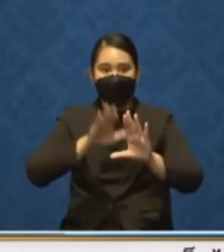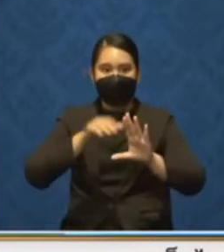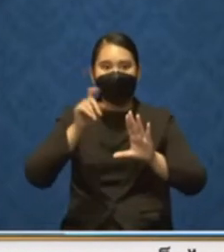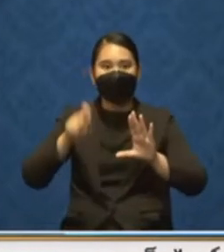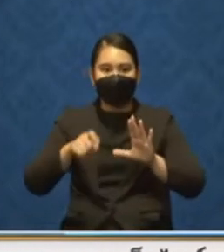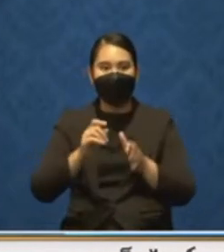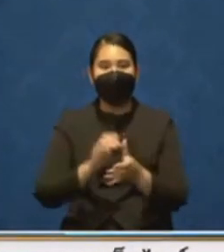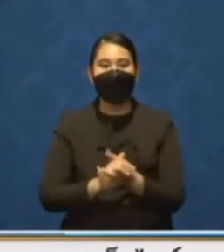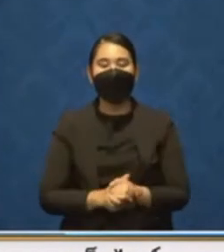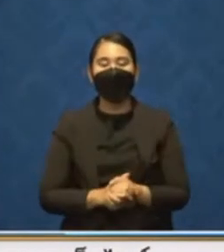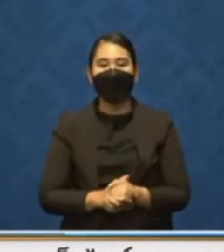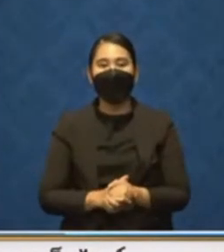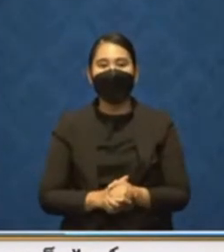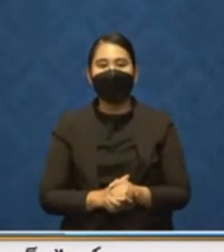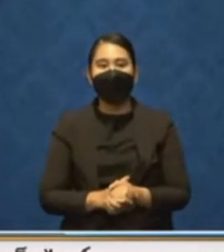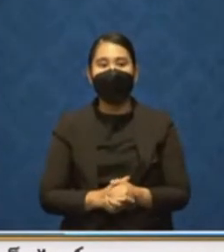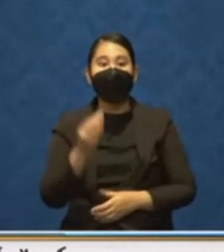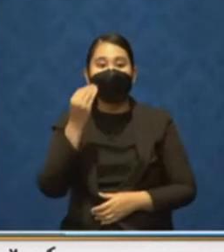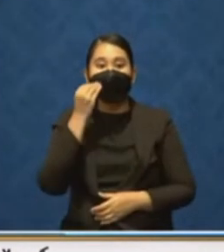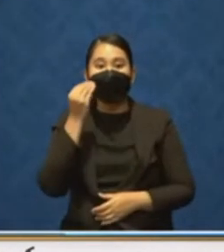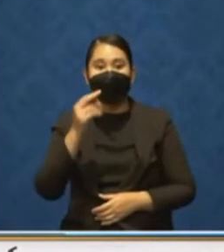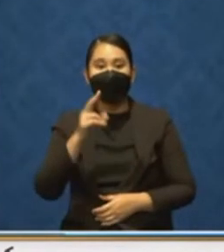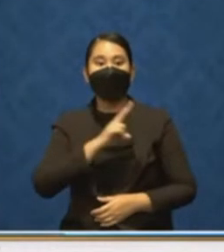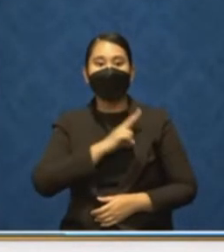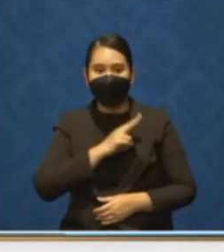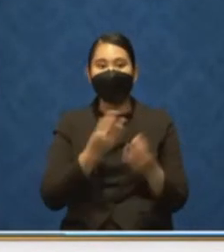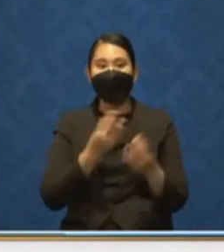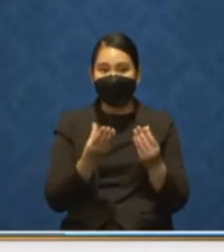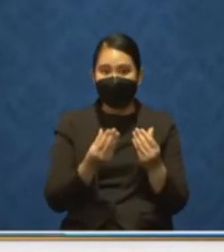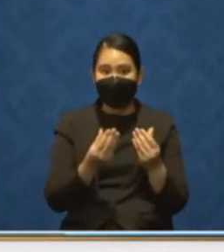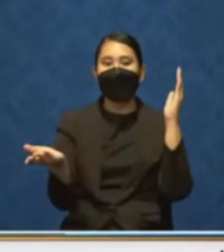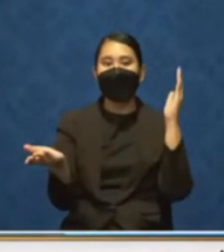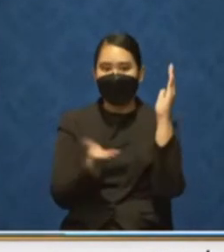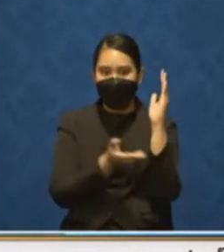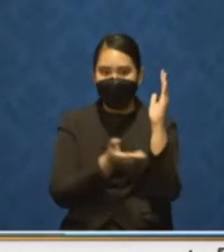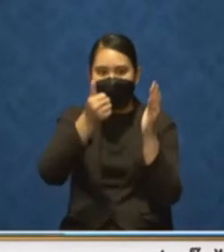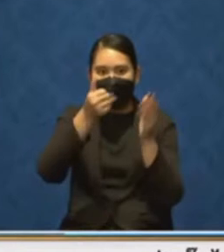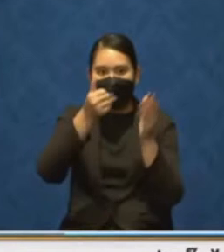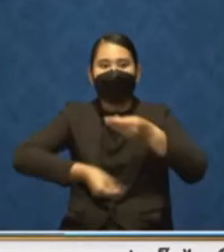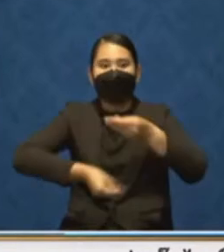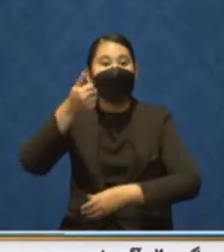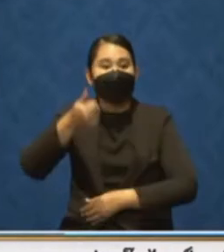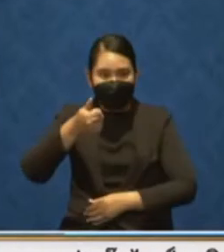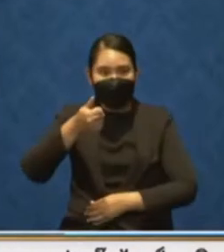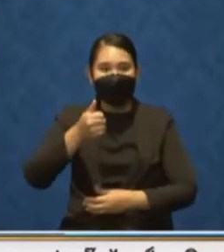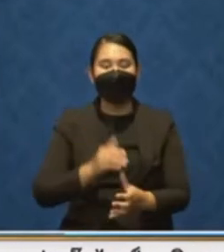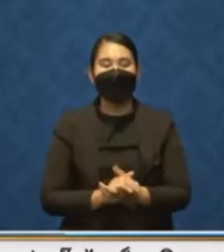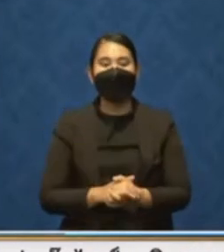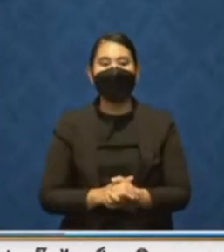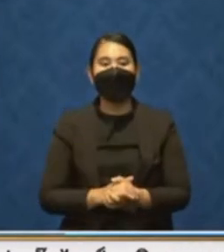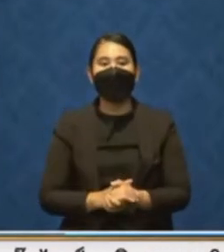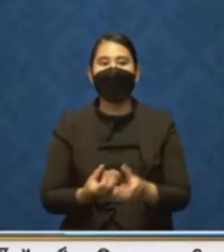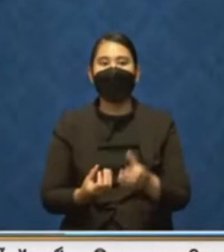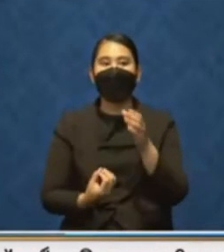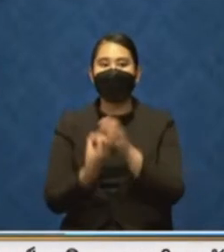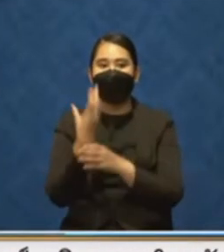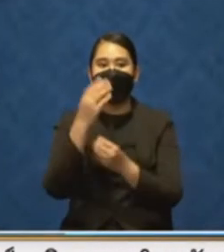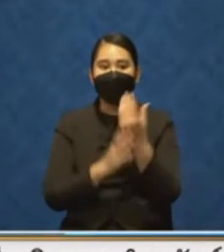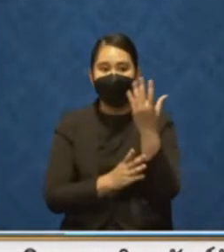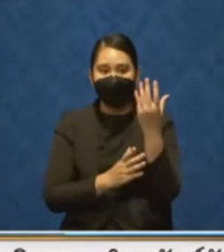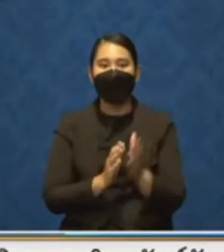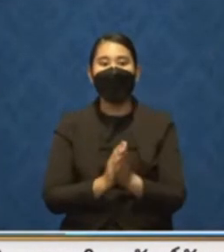ที่ถ้าเป็นพื้นที่ของตนเองก็ตัดได้ขายได้ใช่ไหมล่ะเพราะมากันได้นะครับประเทศก็ได้ปลาชนก็ได้เงิน